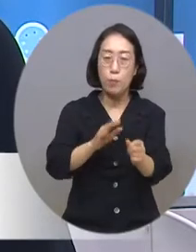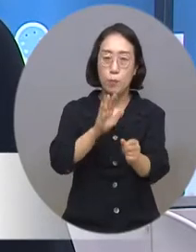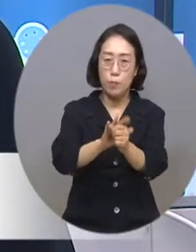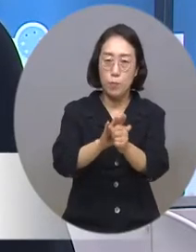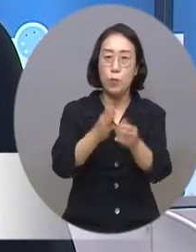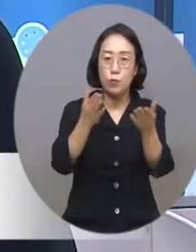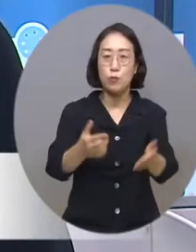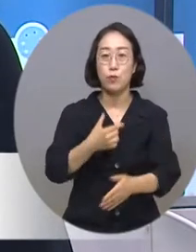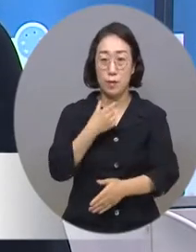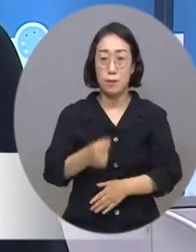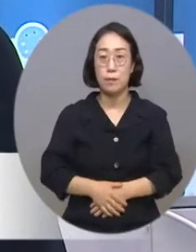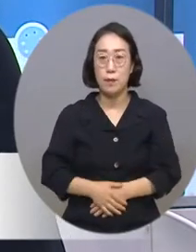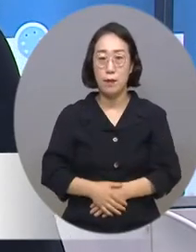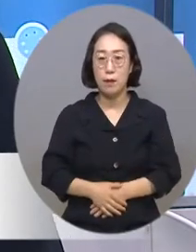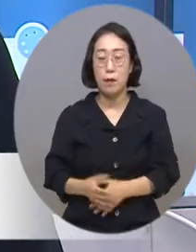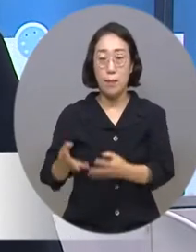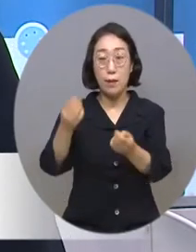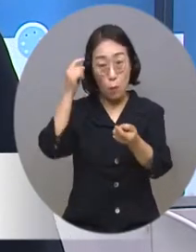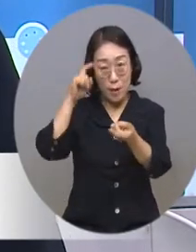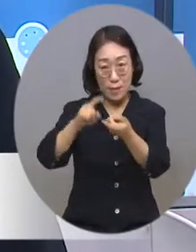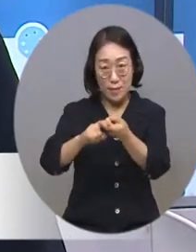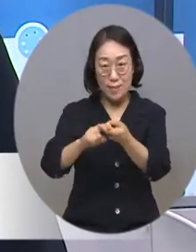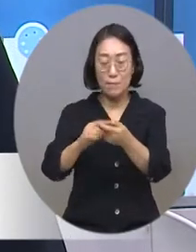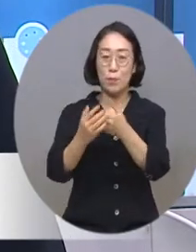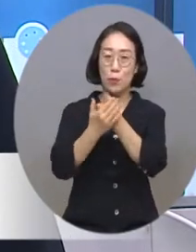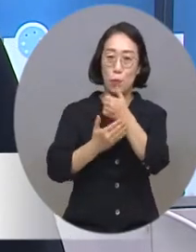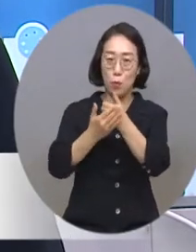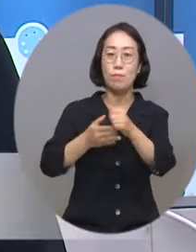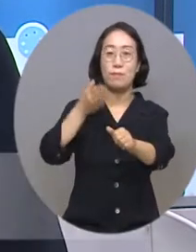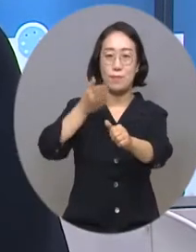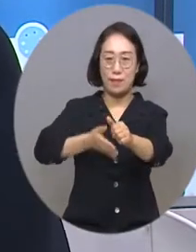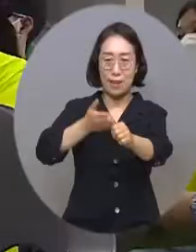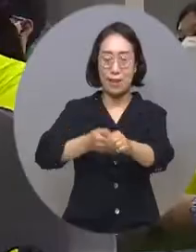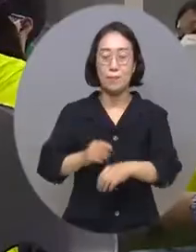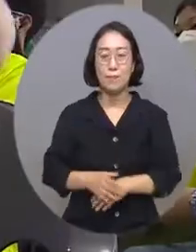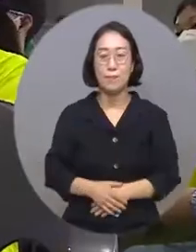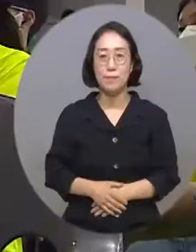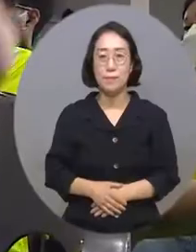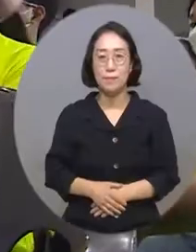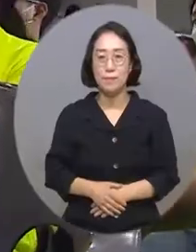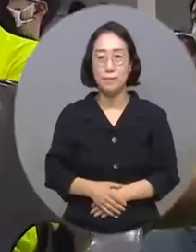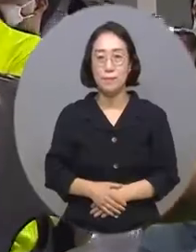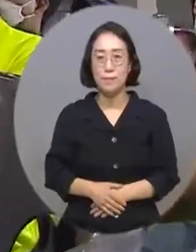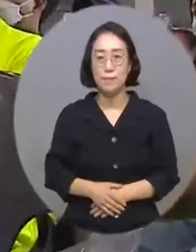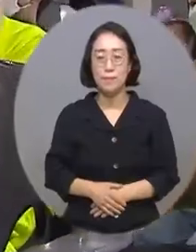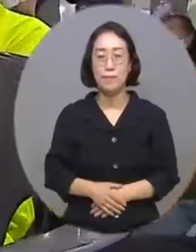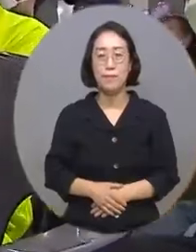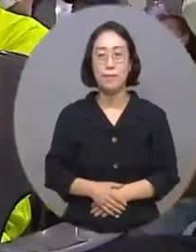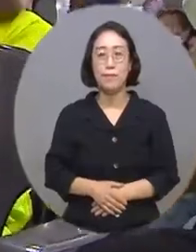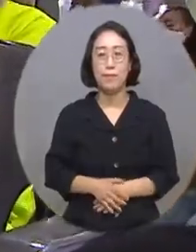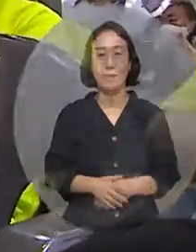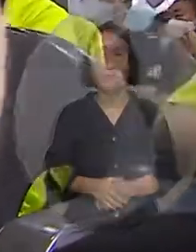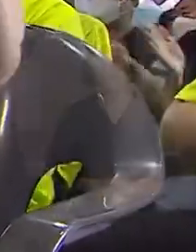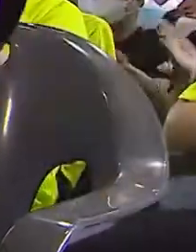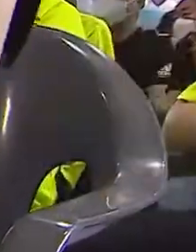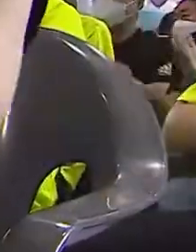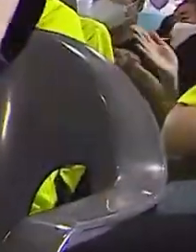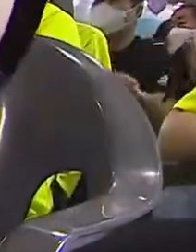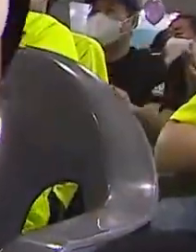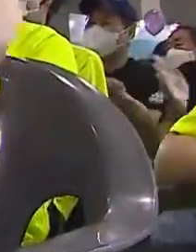드리고자 합니다. 많은 관심과 응원 부탁드리겠습니다. 복지TV 뉴스 박순용입니다.